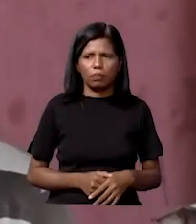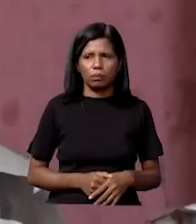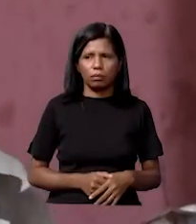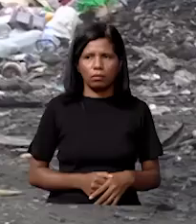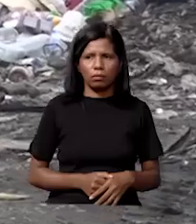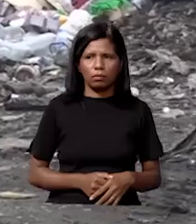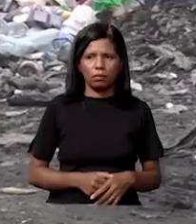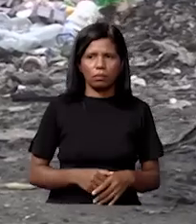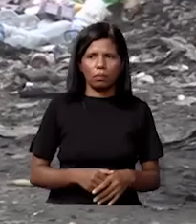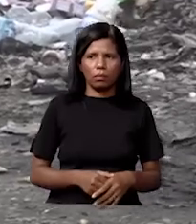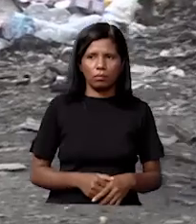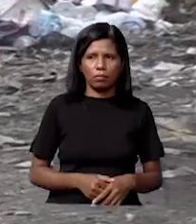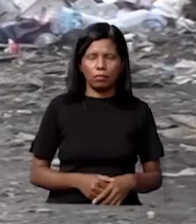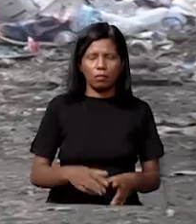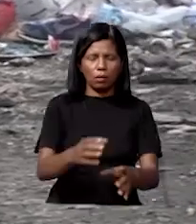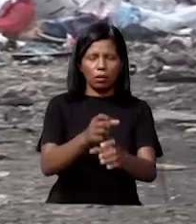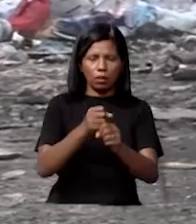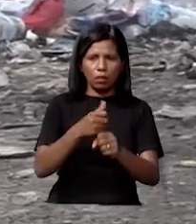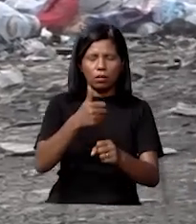sabraka doro kami hili